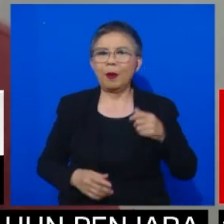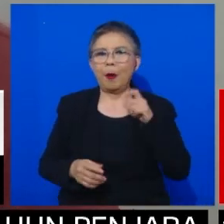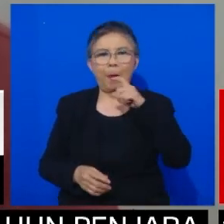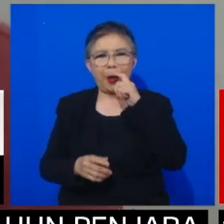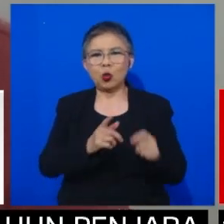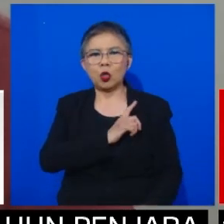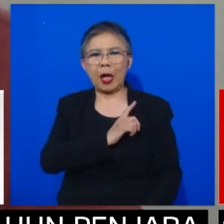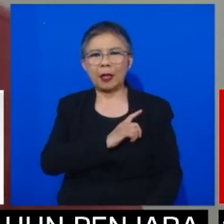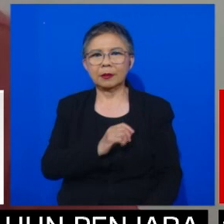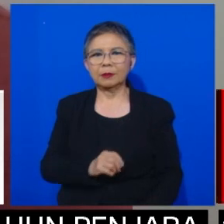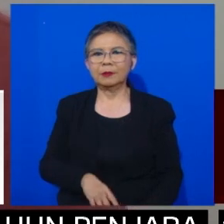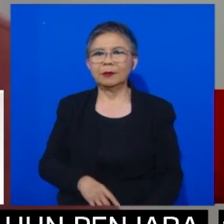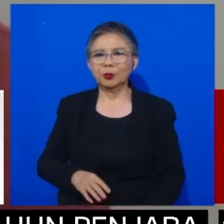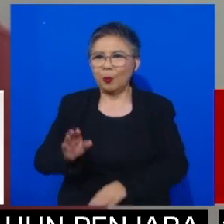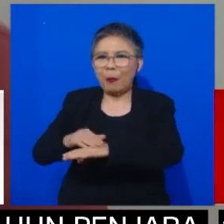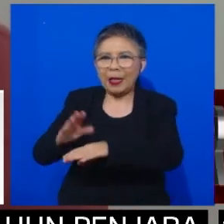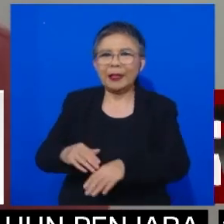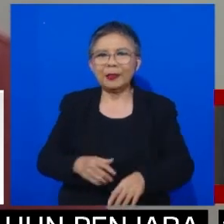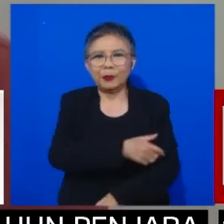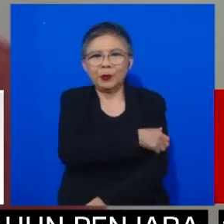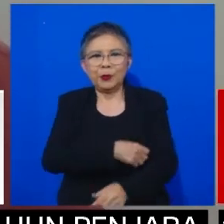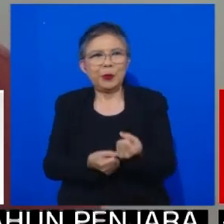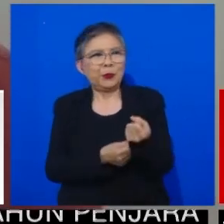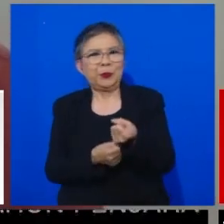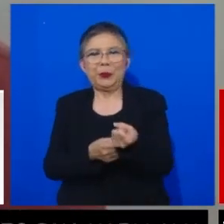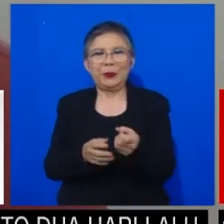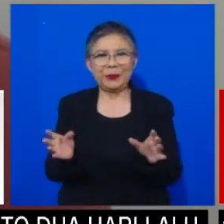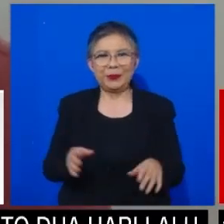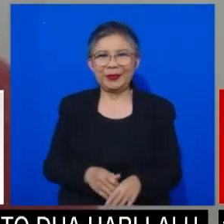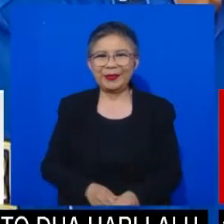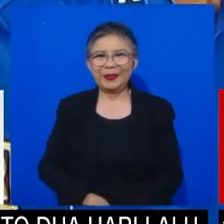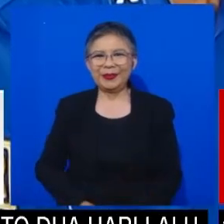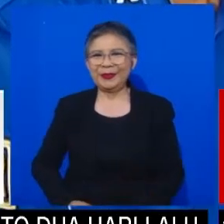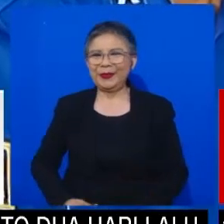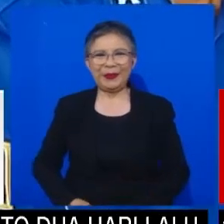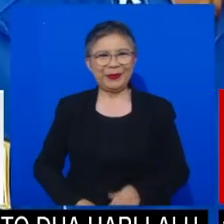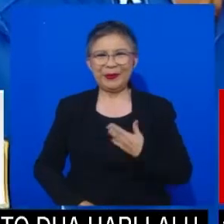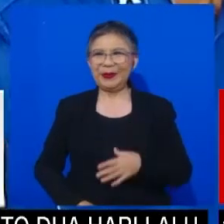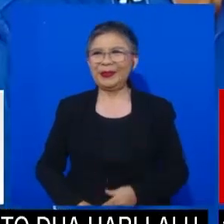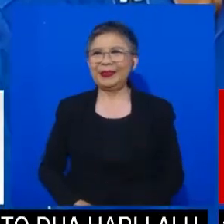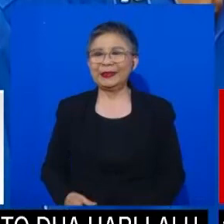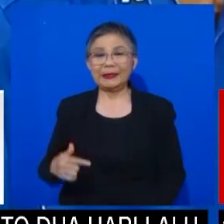terus langsung sama Pak Lurah ditelepon nih sama petugas Damkar